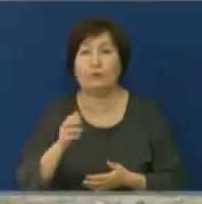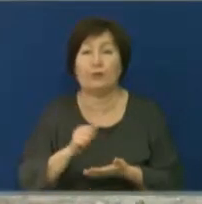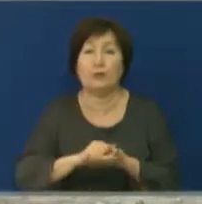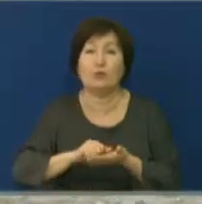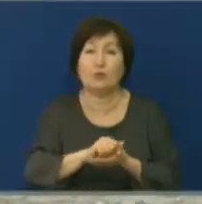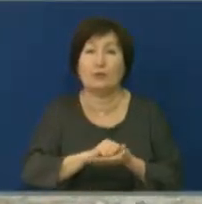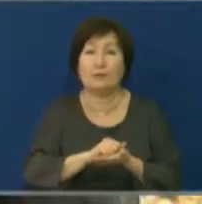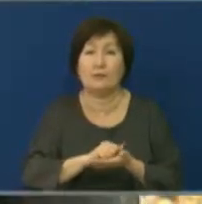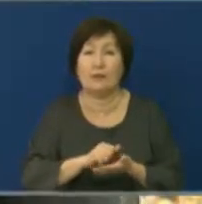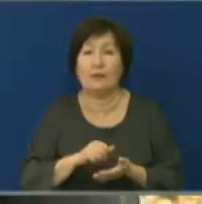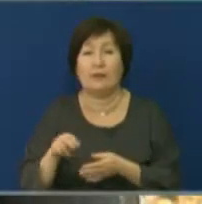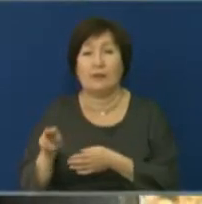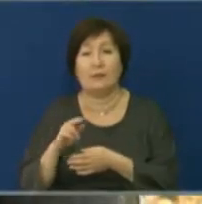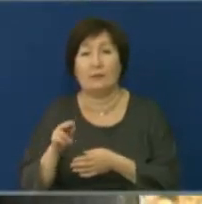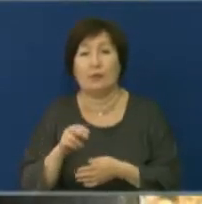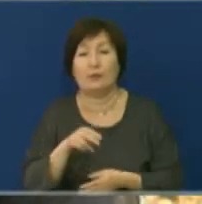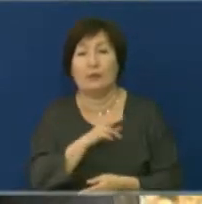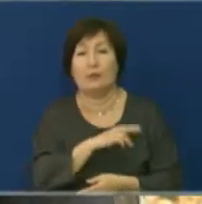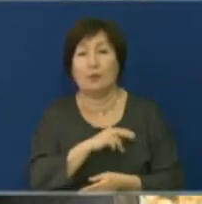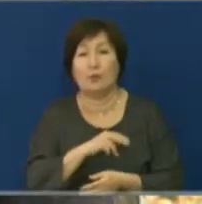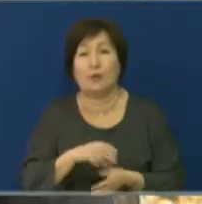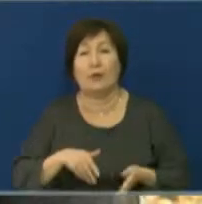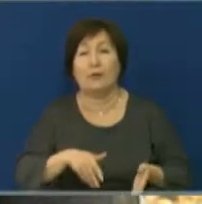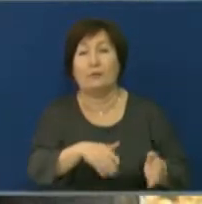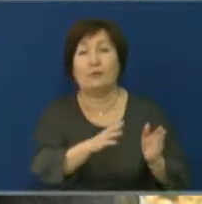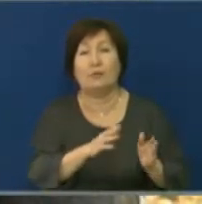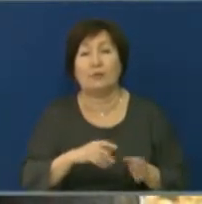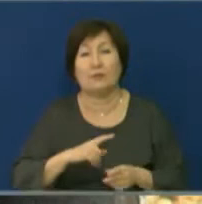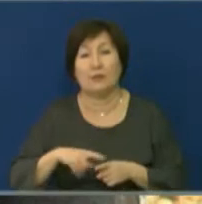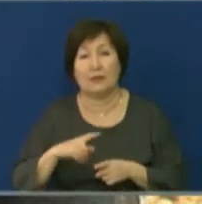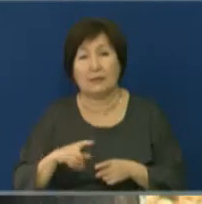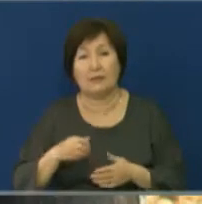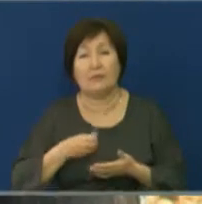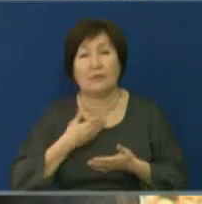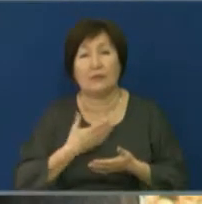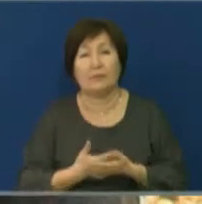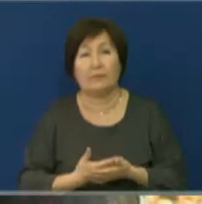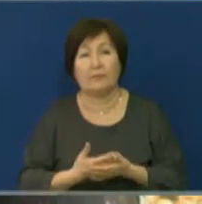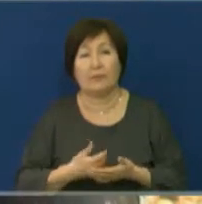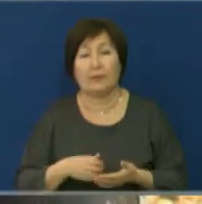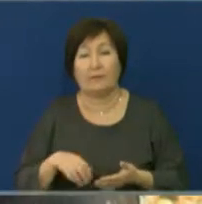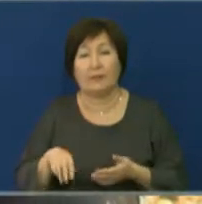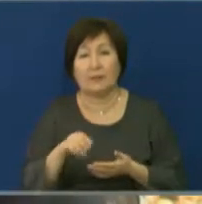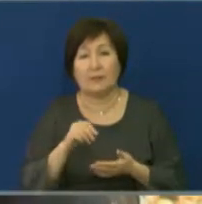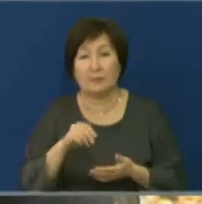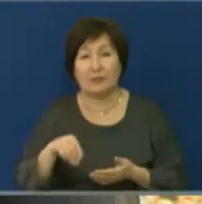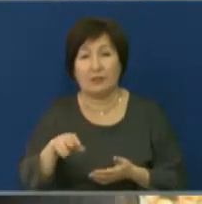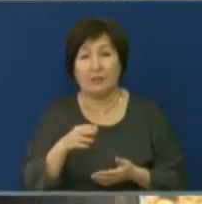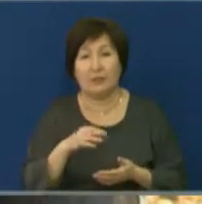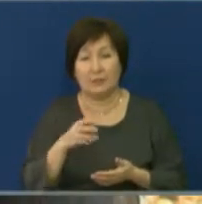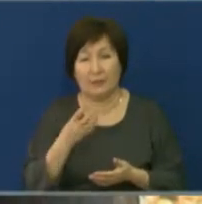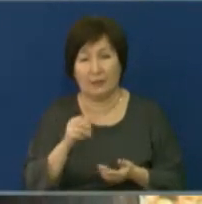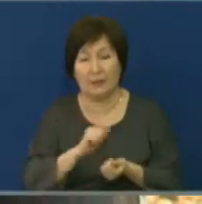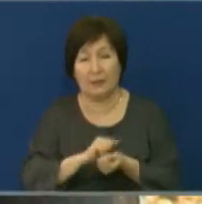ведутся активно. На сегодняшний день ведутся работы по профилированию с подсыпкой щебнем